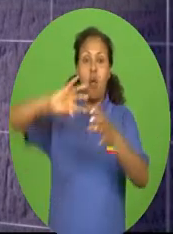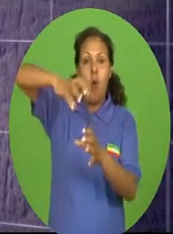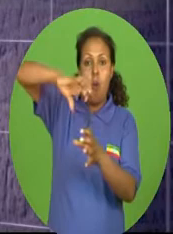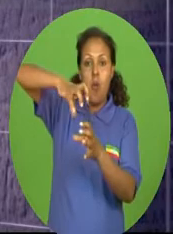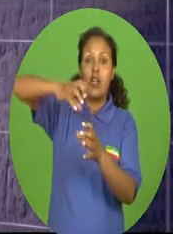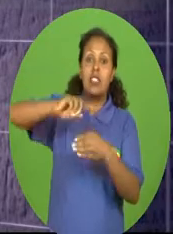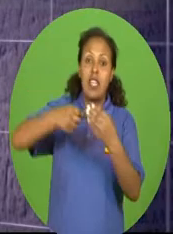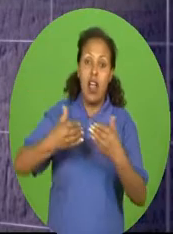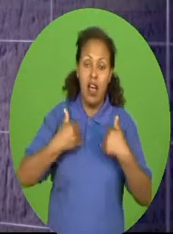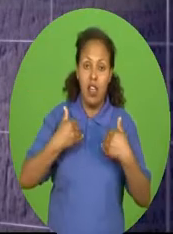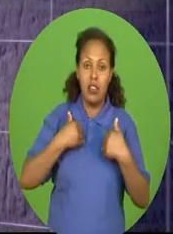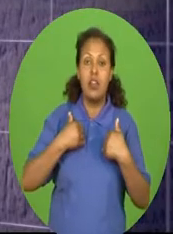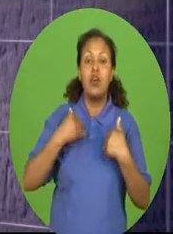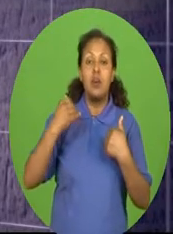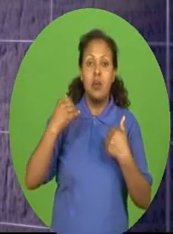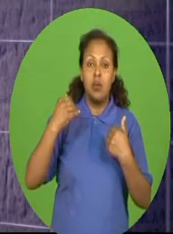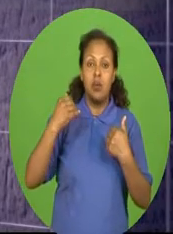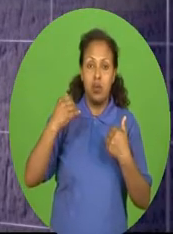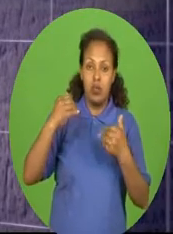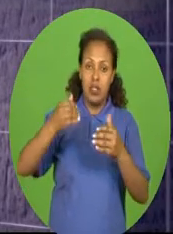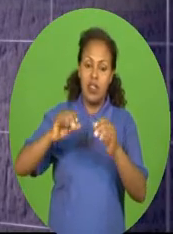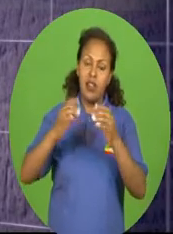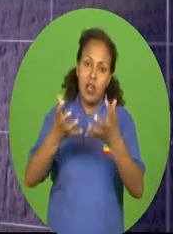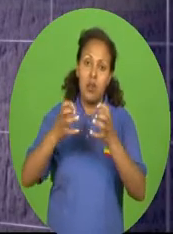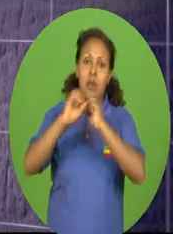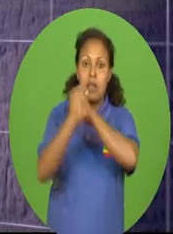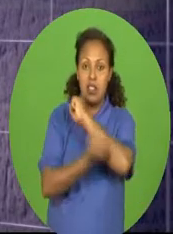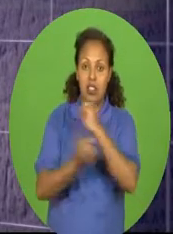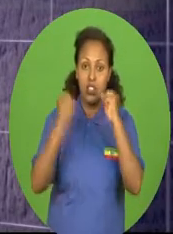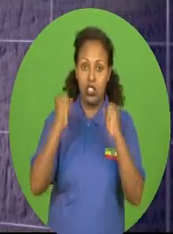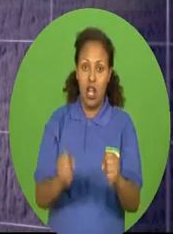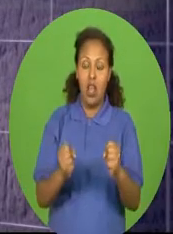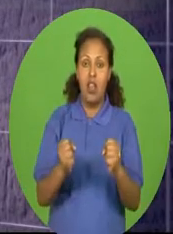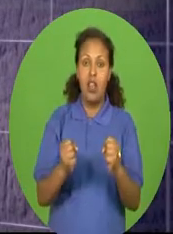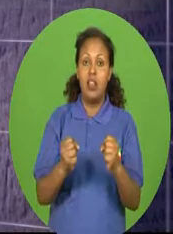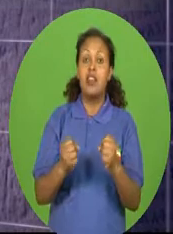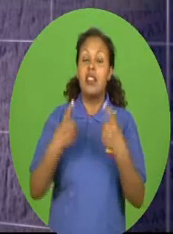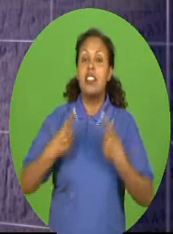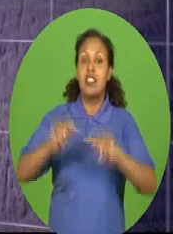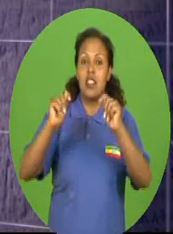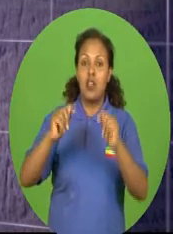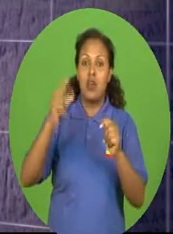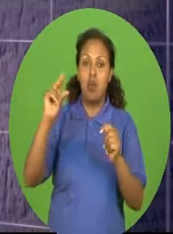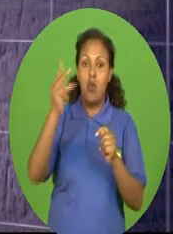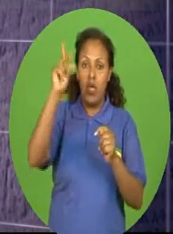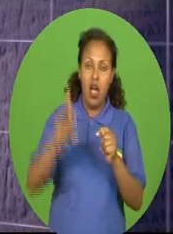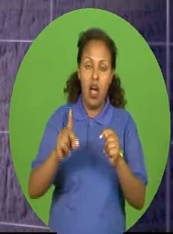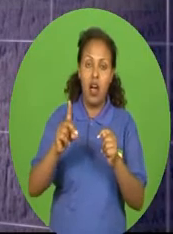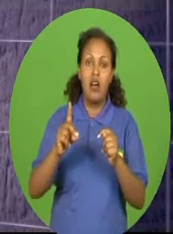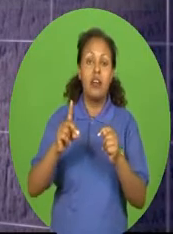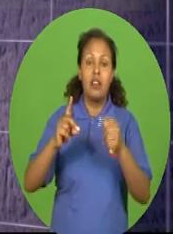እንስራዋ ቧንቧ ስላላት ቦያ የፈለጋቸውን ምስረታዎች መመስረት ይችላል። እስቲ